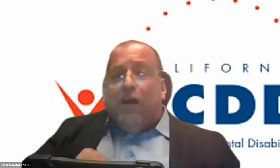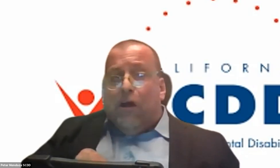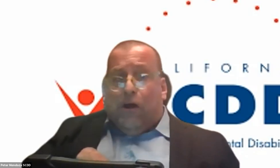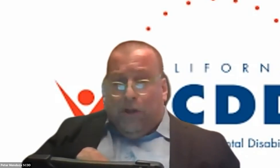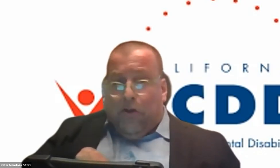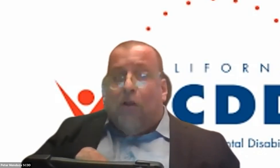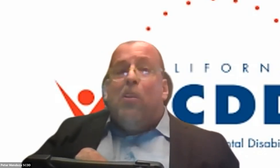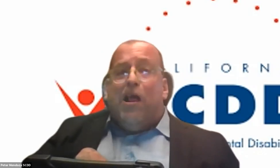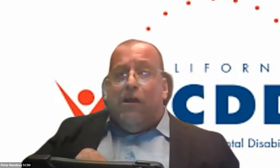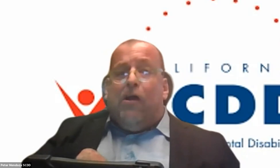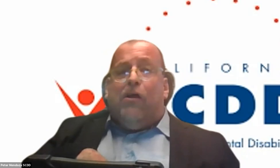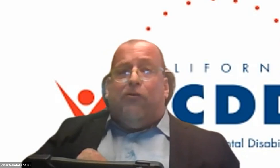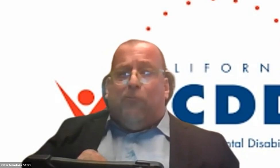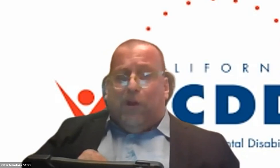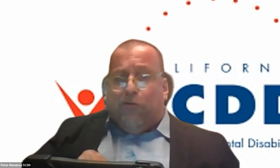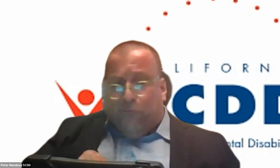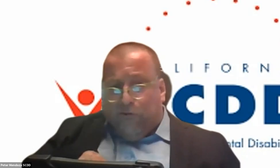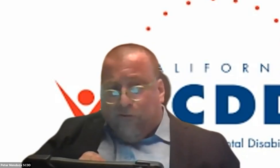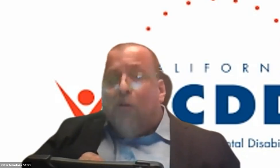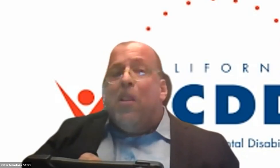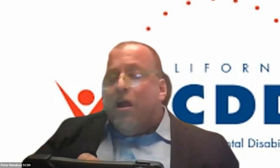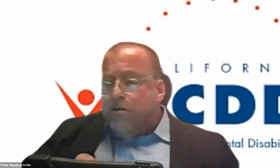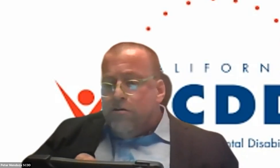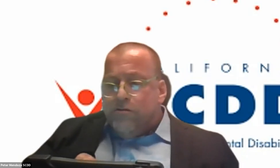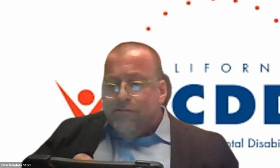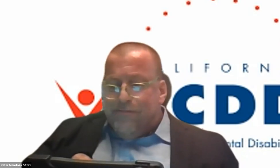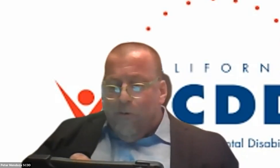interpreting services.